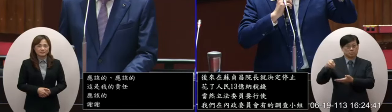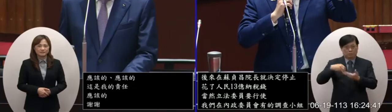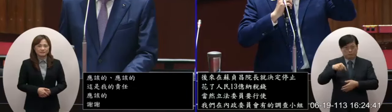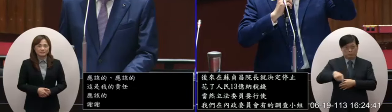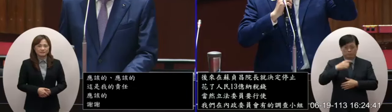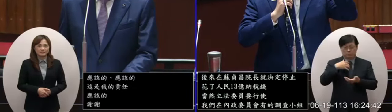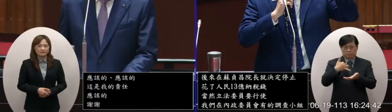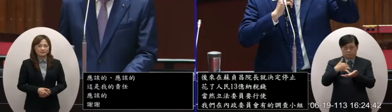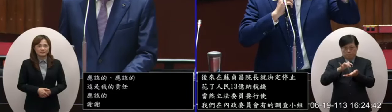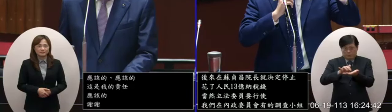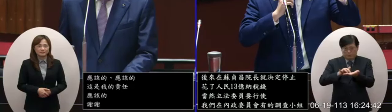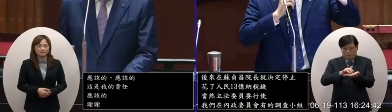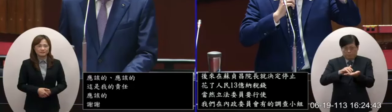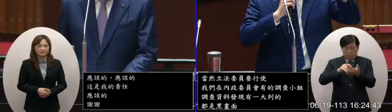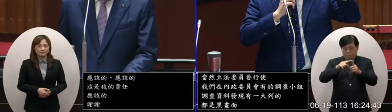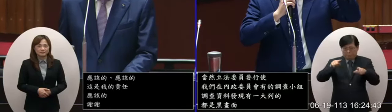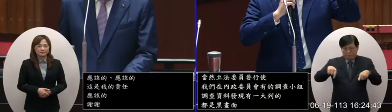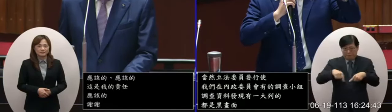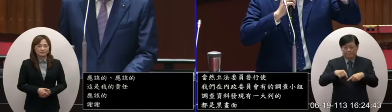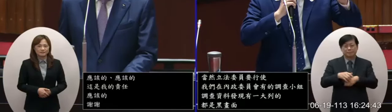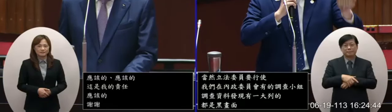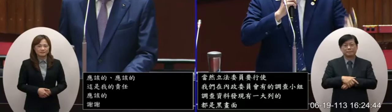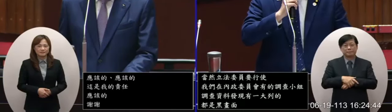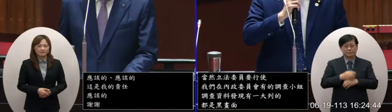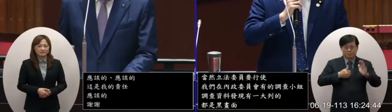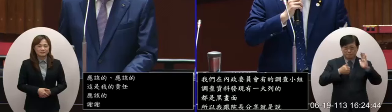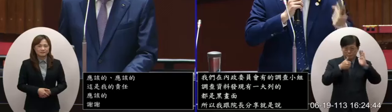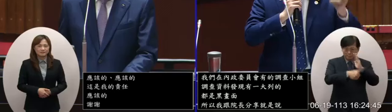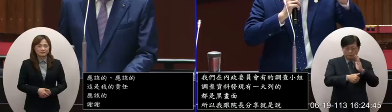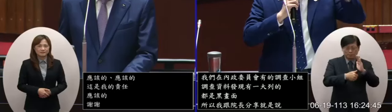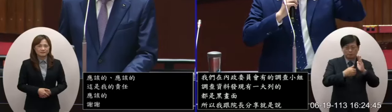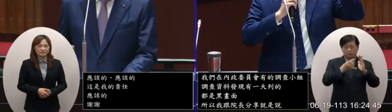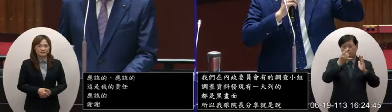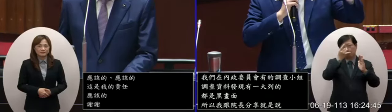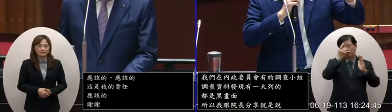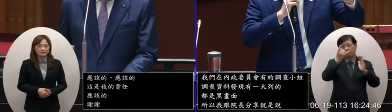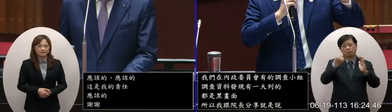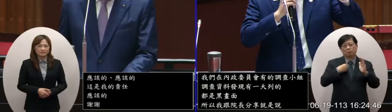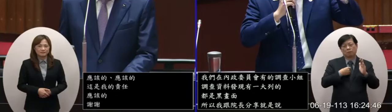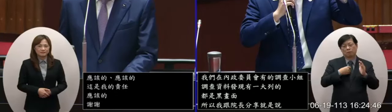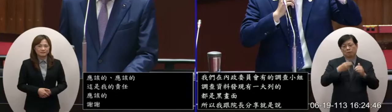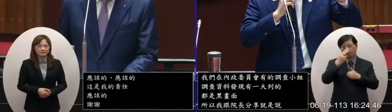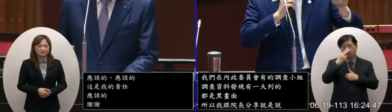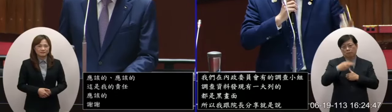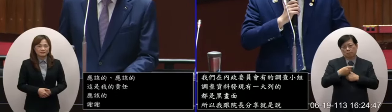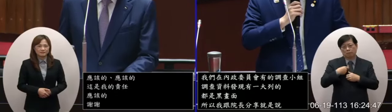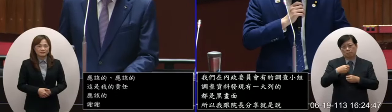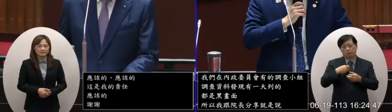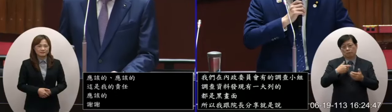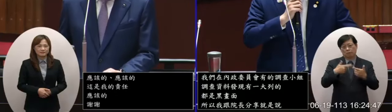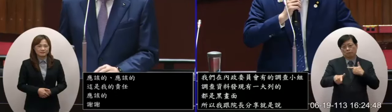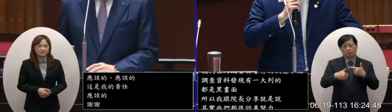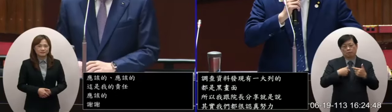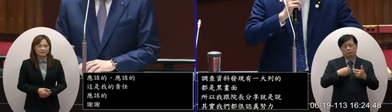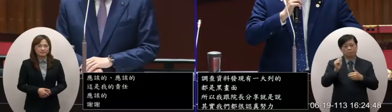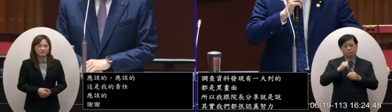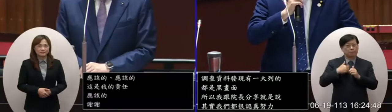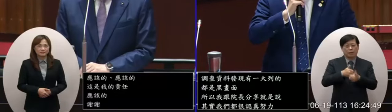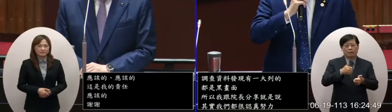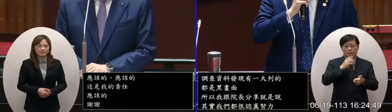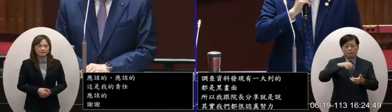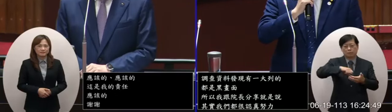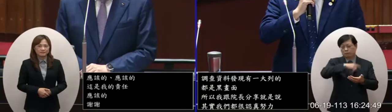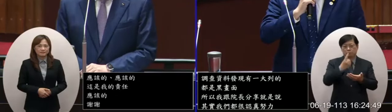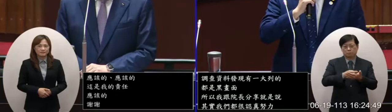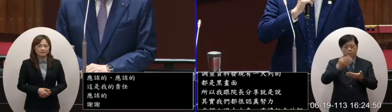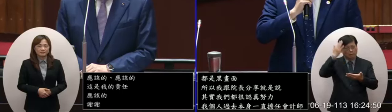个计算机啊，哦带计算机去里面，想不到你居然破我的功哦，我的计算机没办法对付我全页都